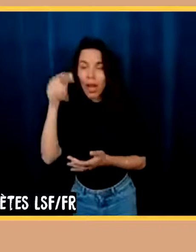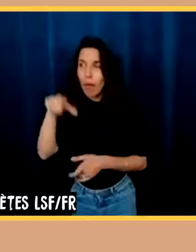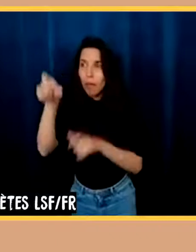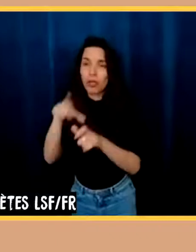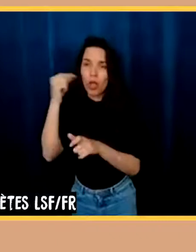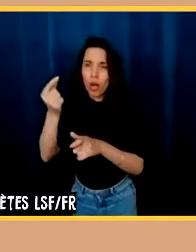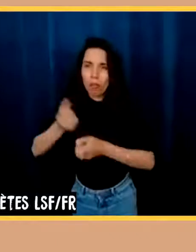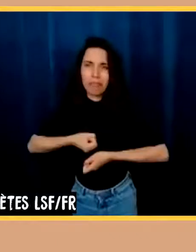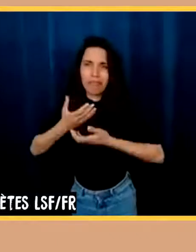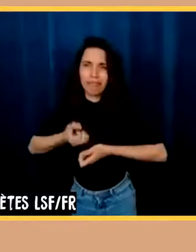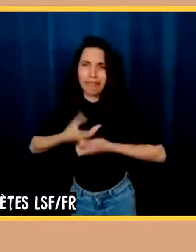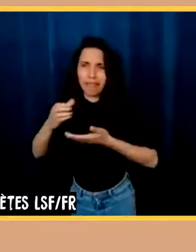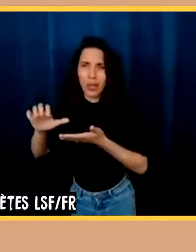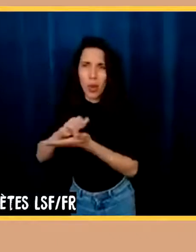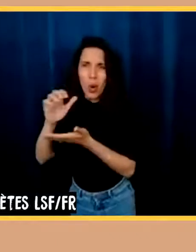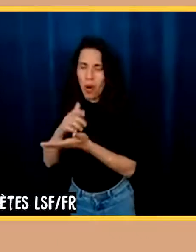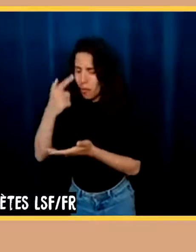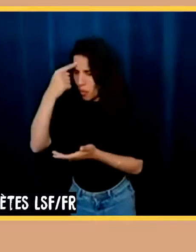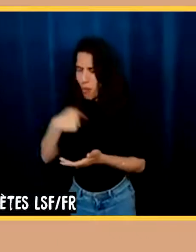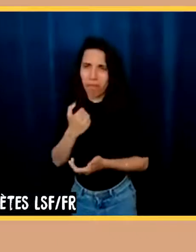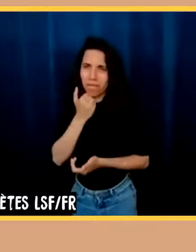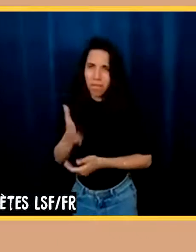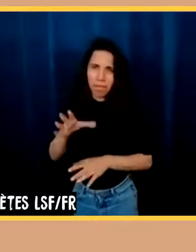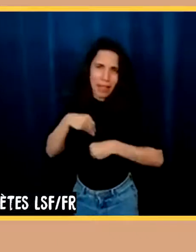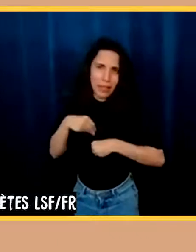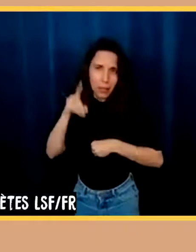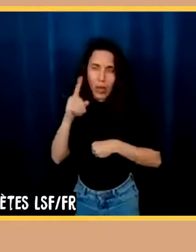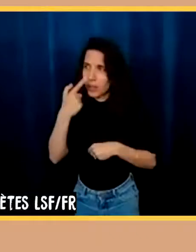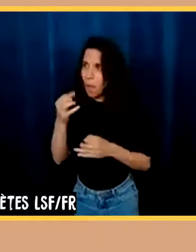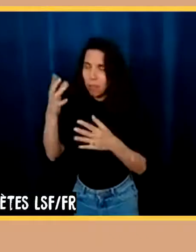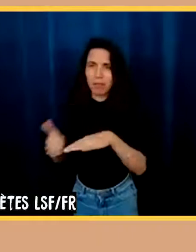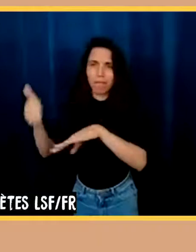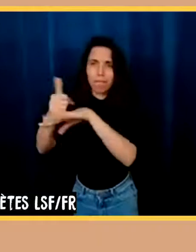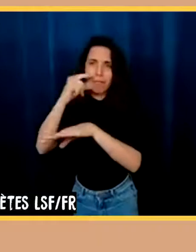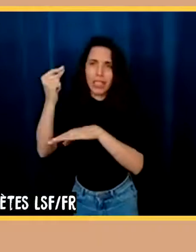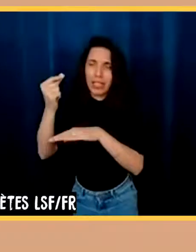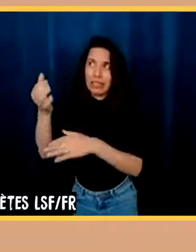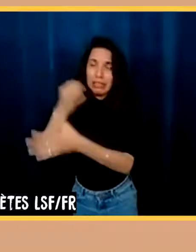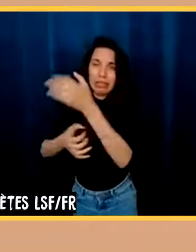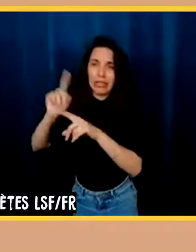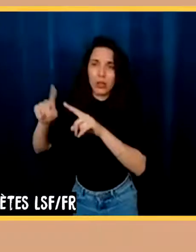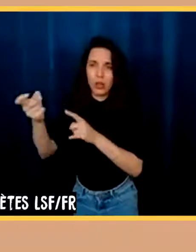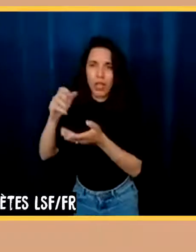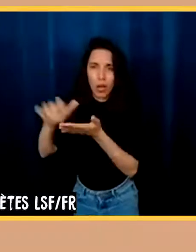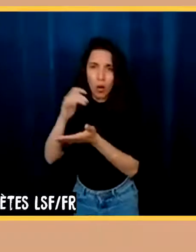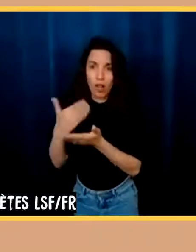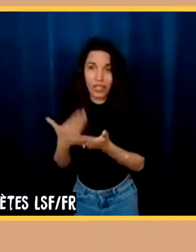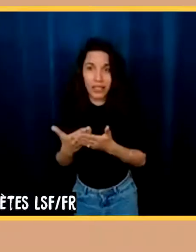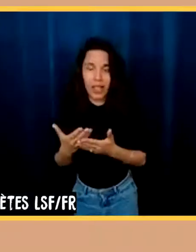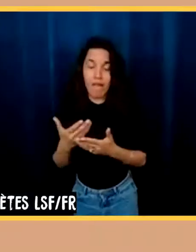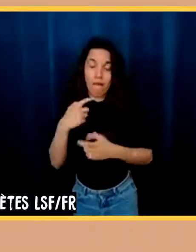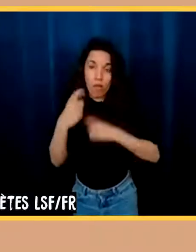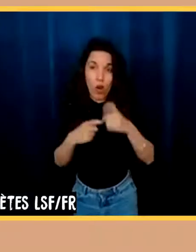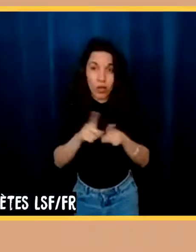c'est, pour moi, c'est le pouvoir patriarcal qui récite du Coran. Et voilà où est-ce qu'on en est aujourd'hui. Voilà où la violence et le trauma en